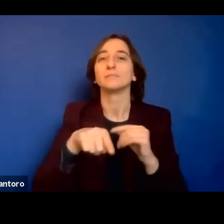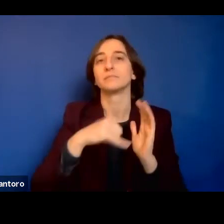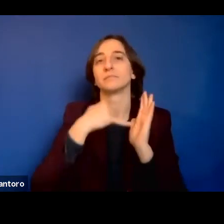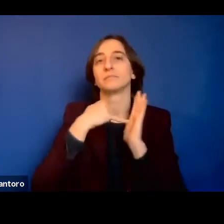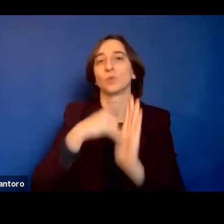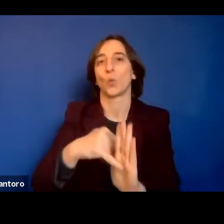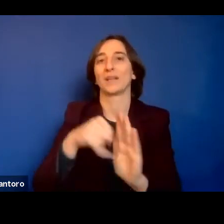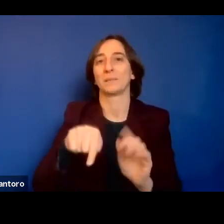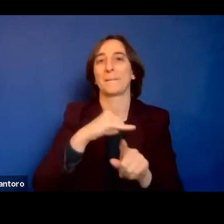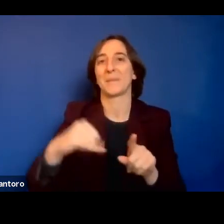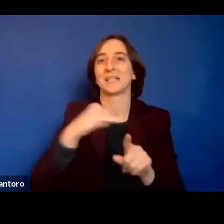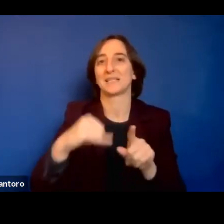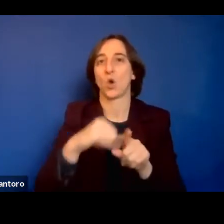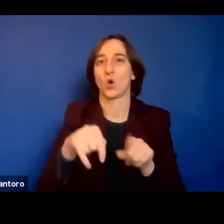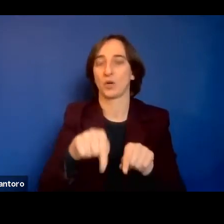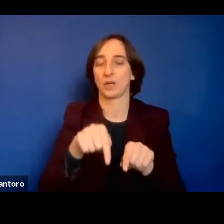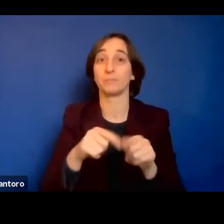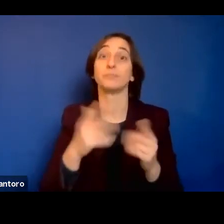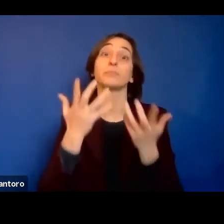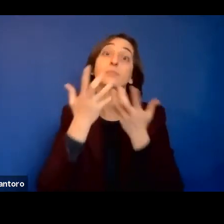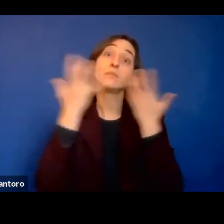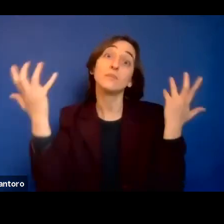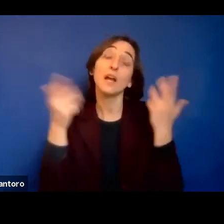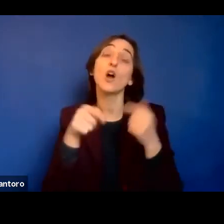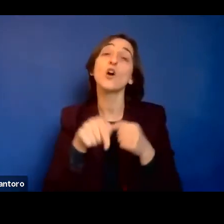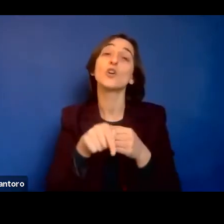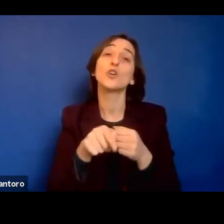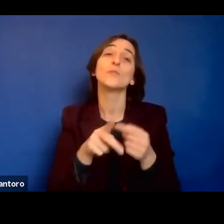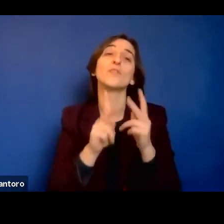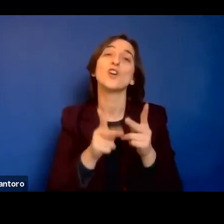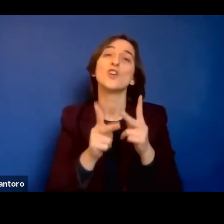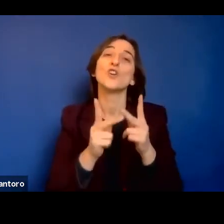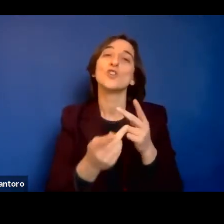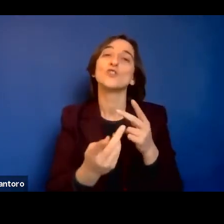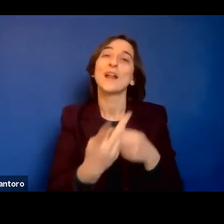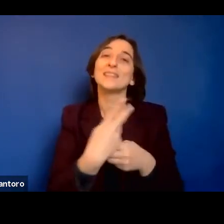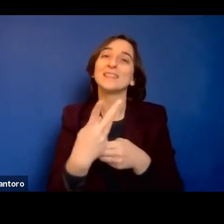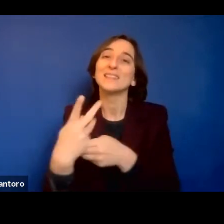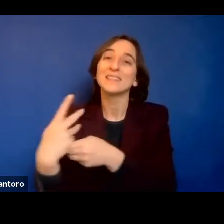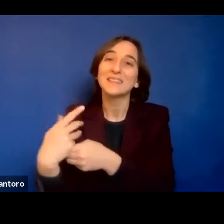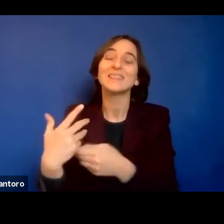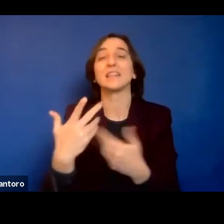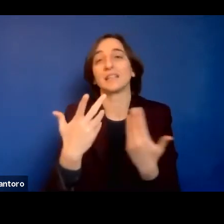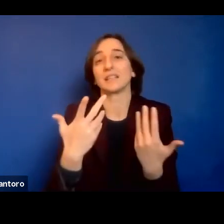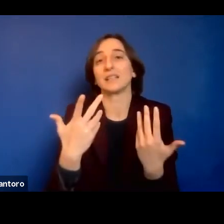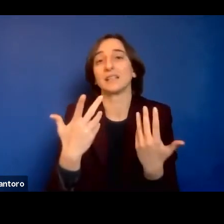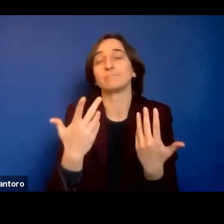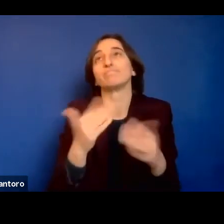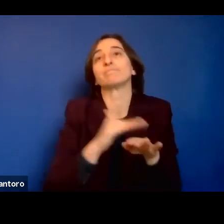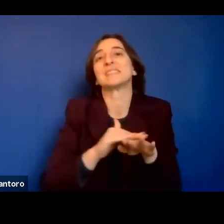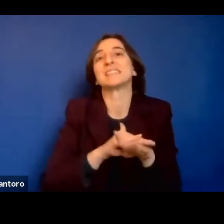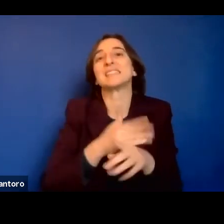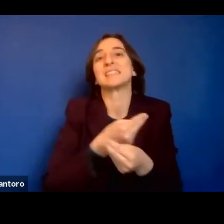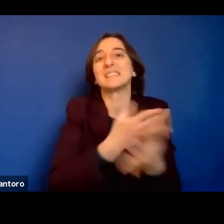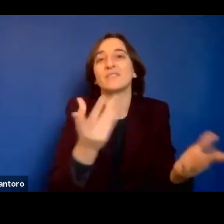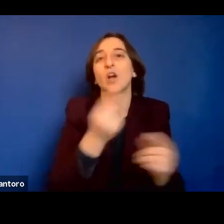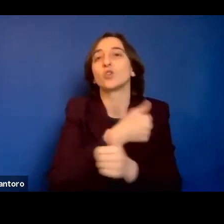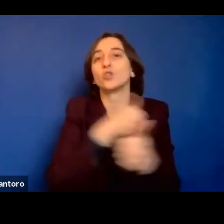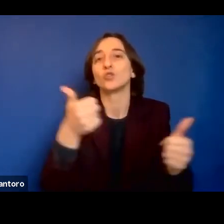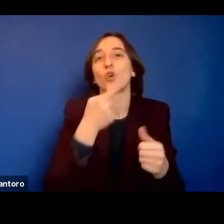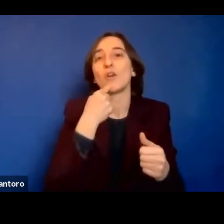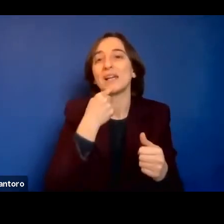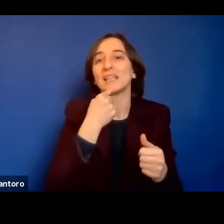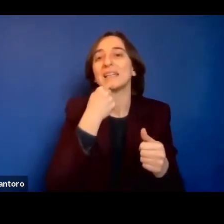della chat è, ahimè, riservato, ma questa è una questione organizzativa, a chi ha avuto la possibilità di iscriversi